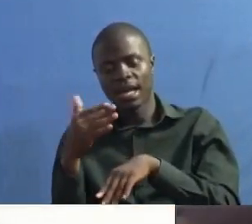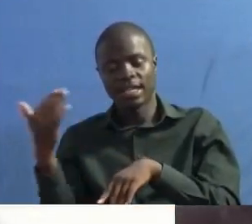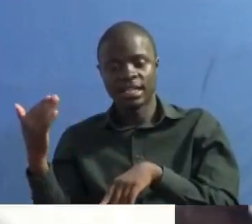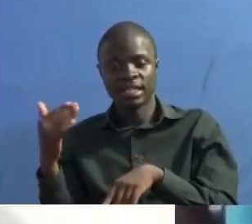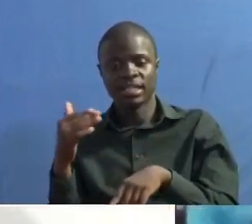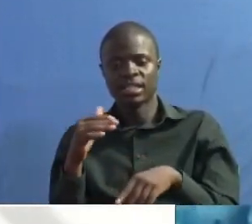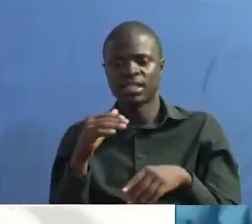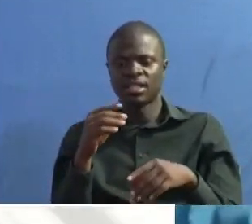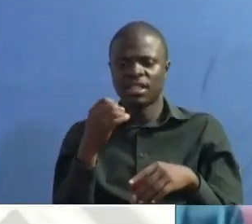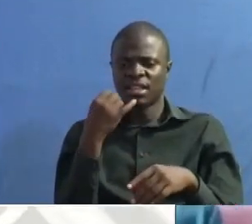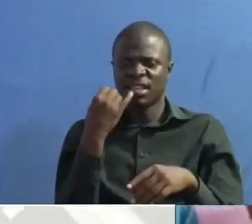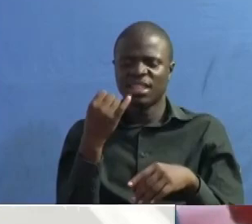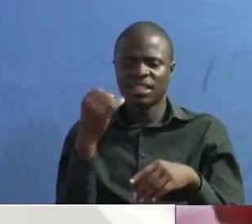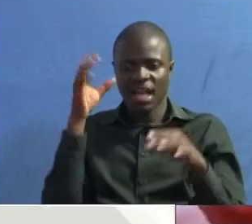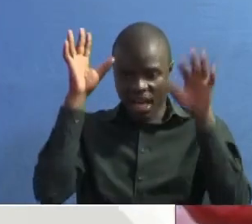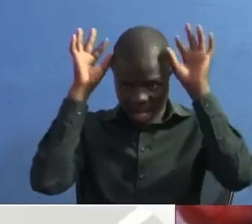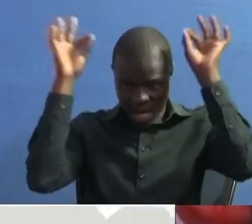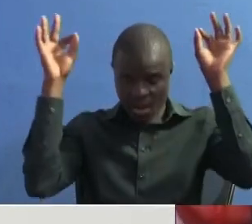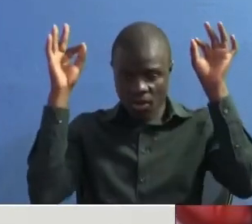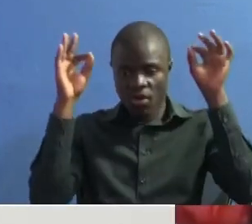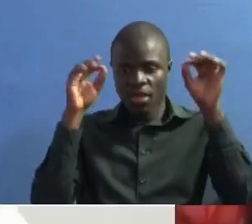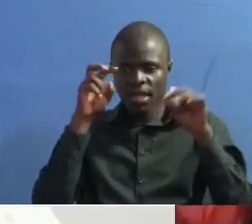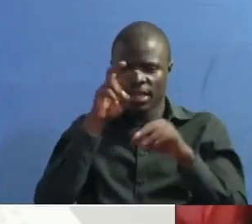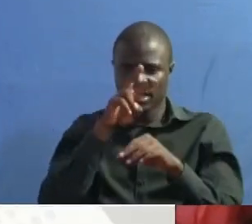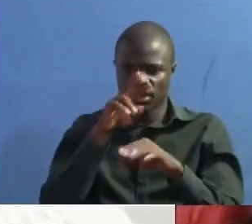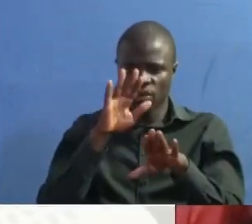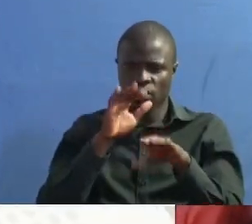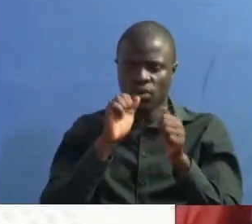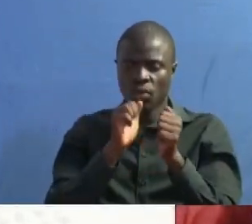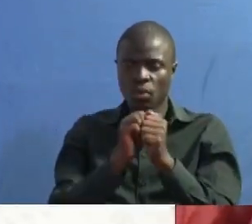kuna ngombe inachungwa na shoka?